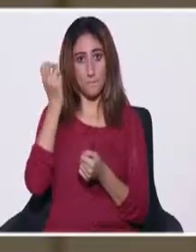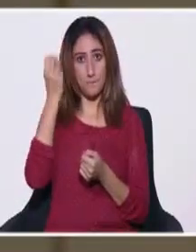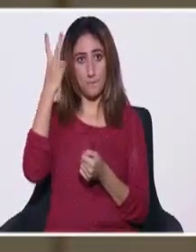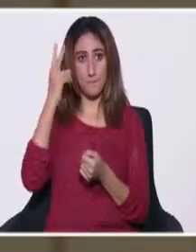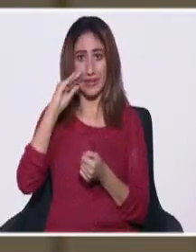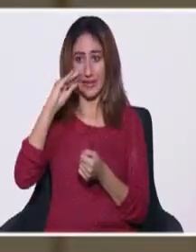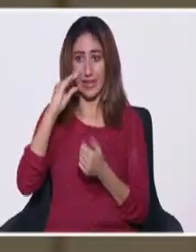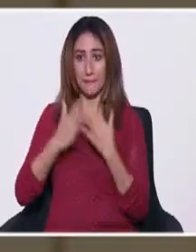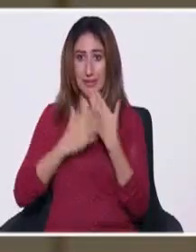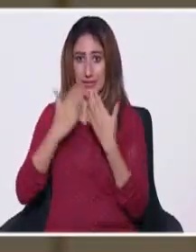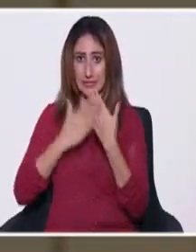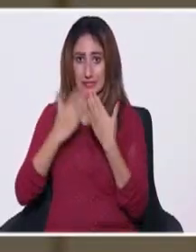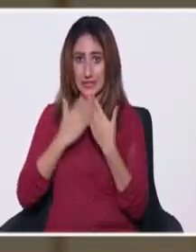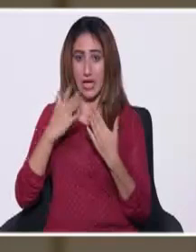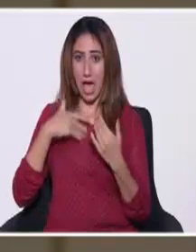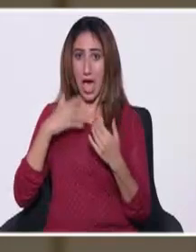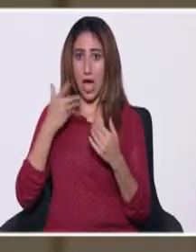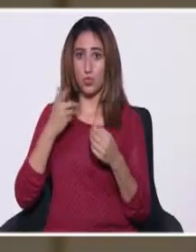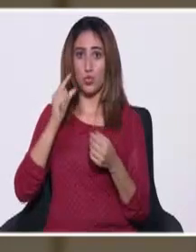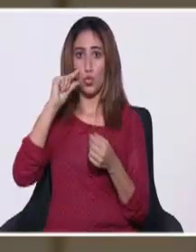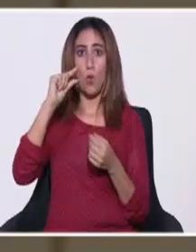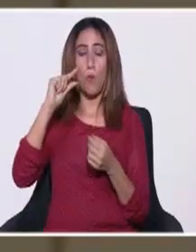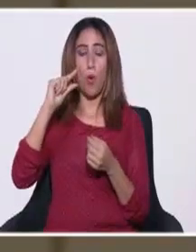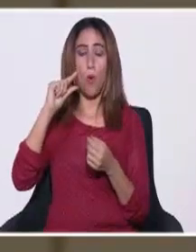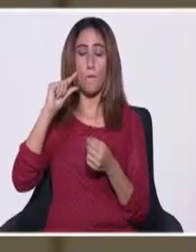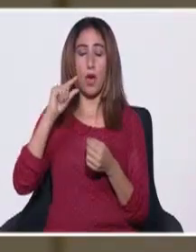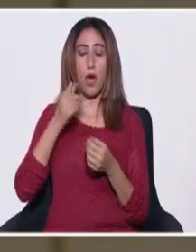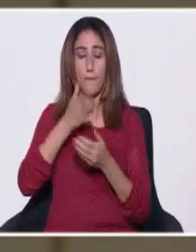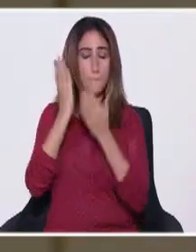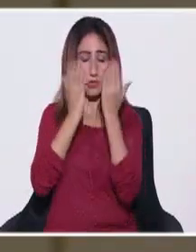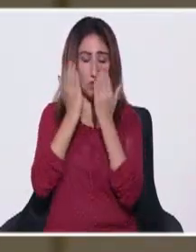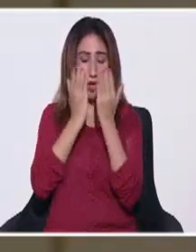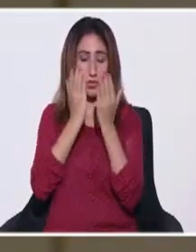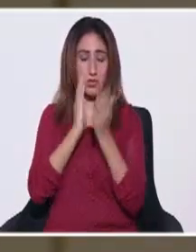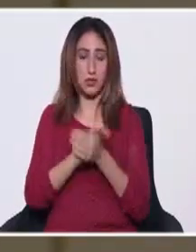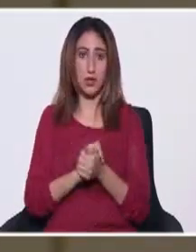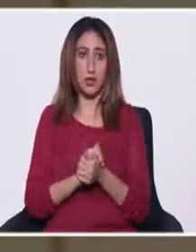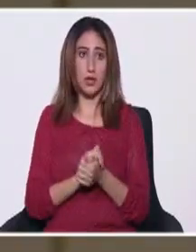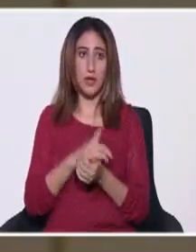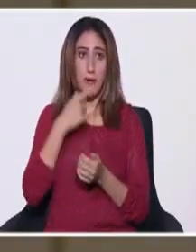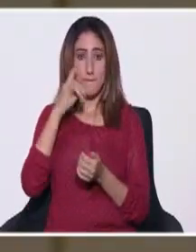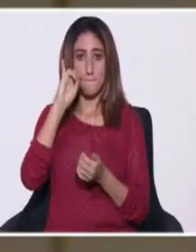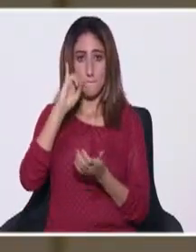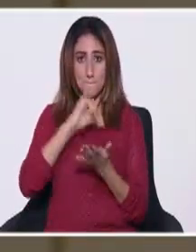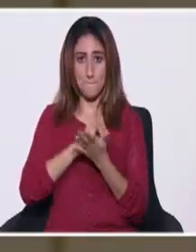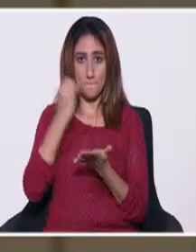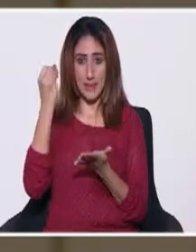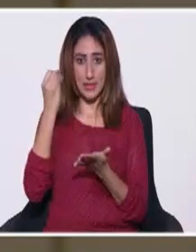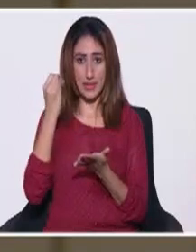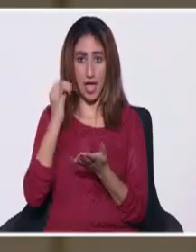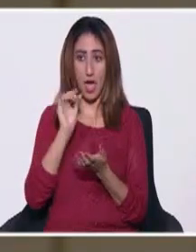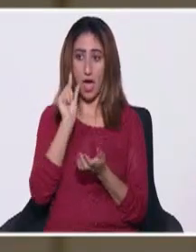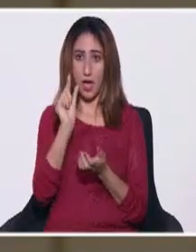مقرر جديد يدخل الدبلومه اثناء دراستي. المقترح هو ادراج ماده